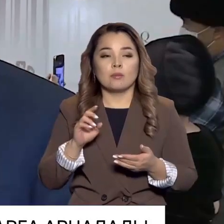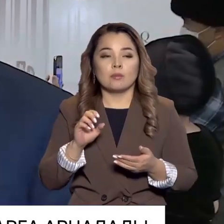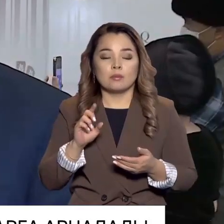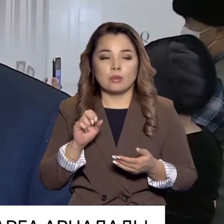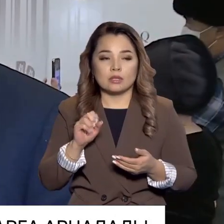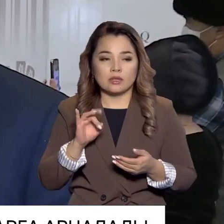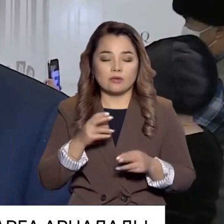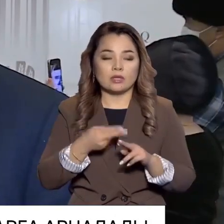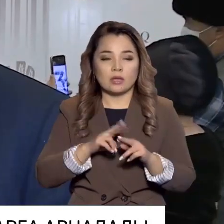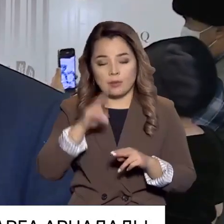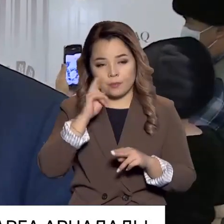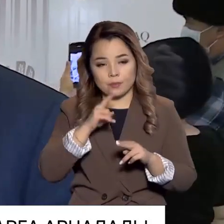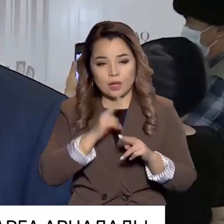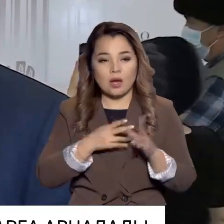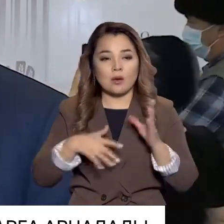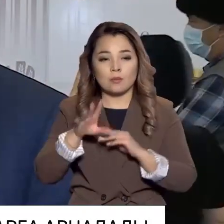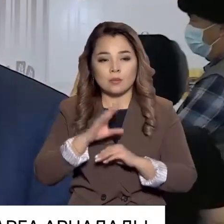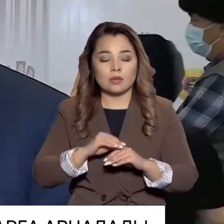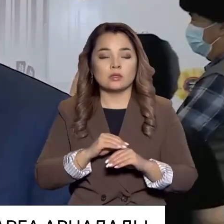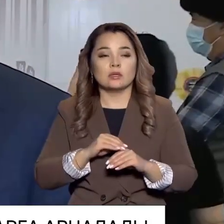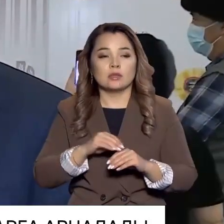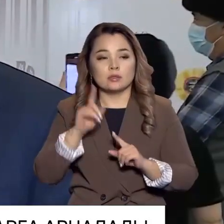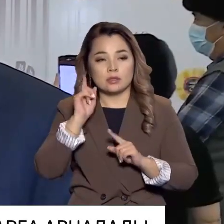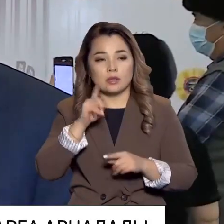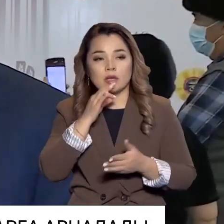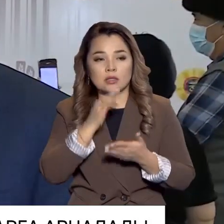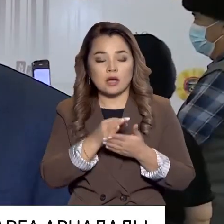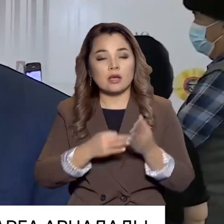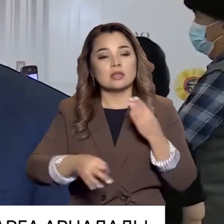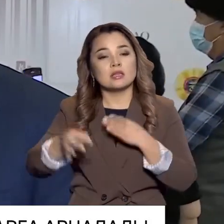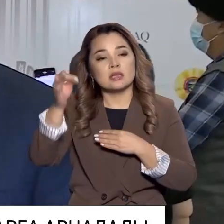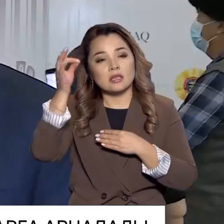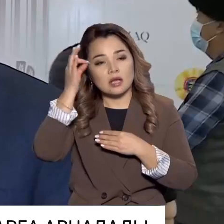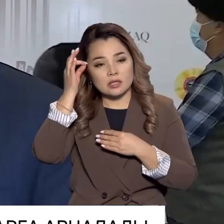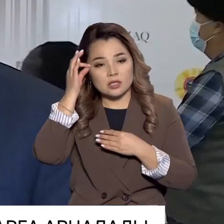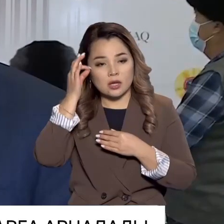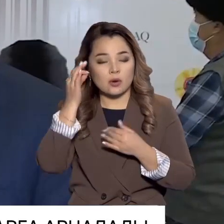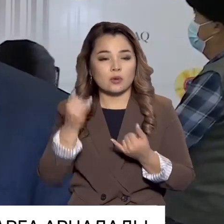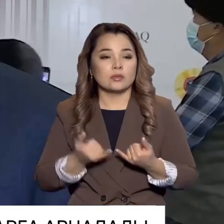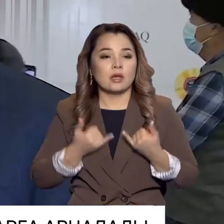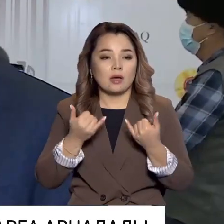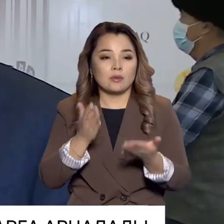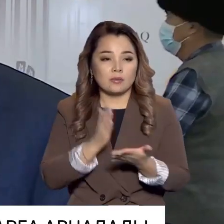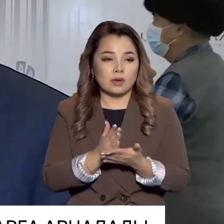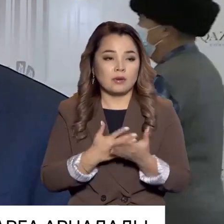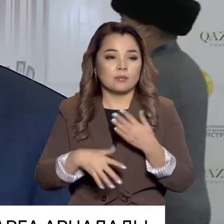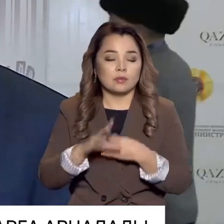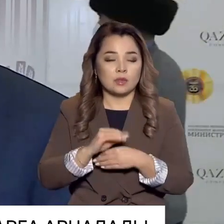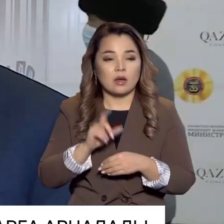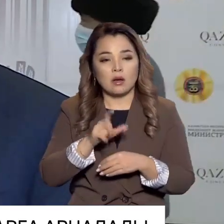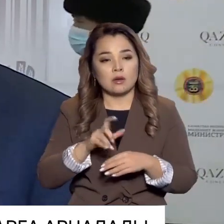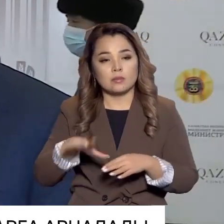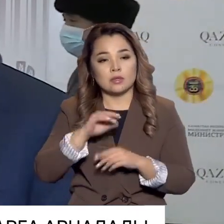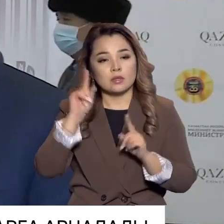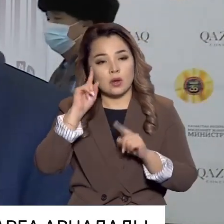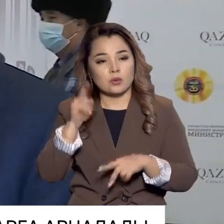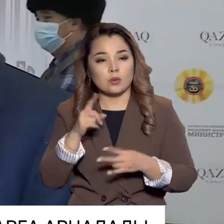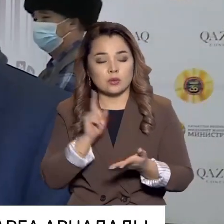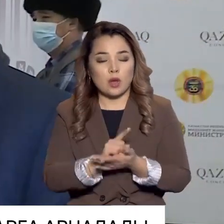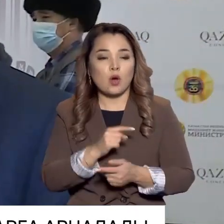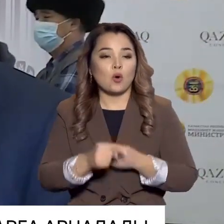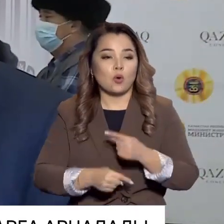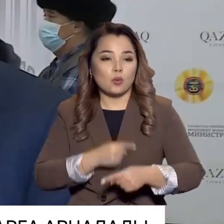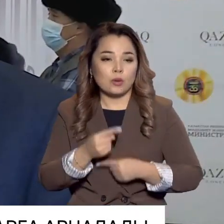сынды ағаларымызды, бұл дүниеден өтіп кеткен ағаларымызды еске алу. Соның бәрін халық білу керек. Бұл